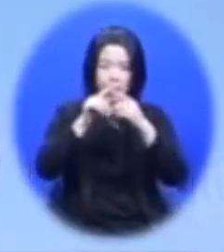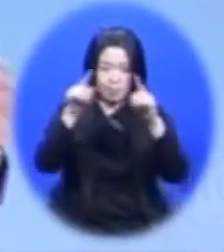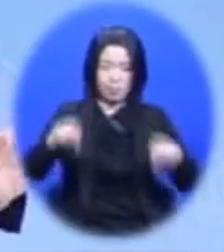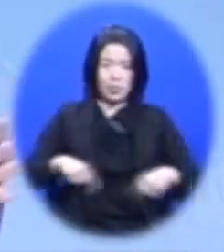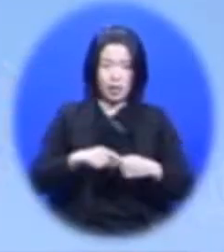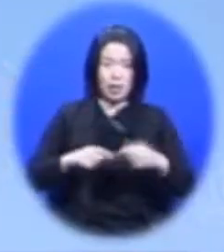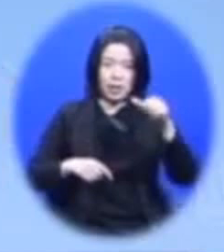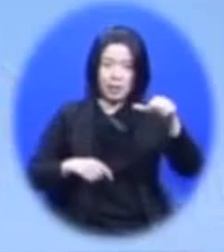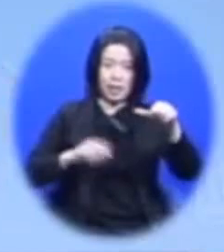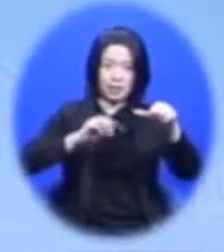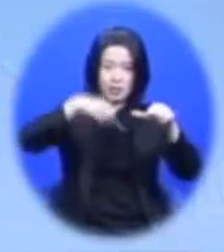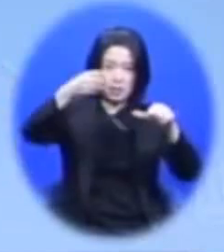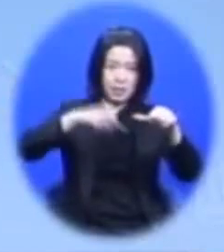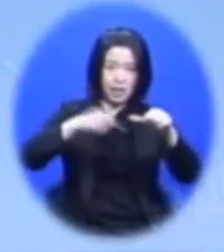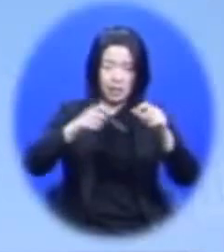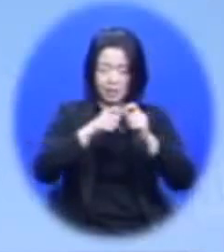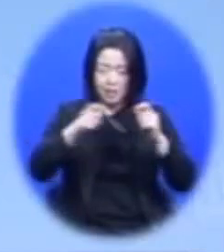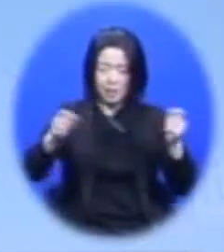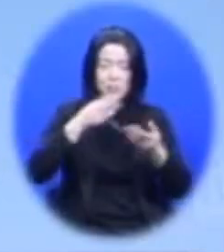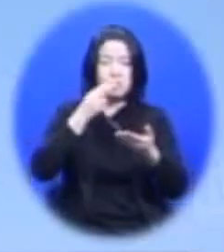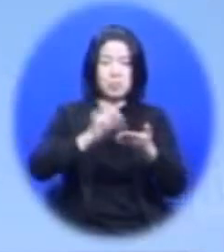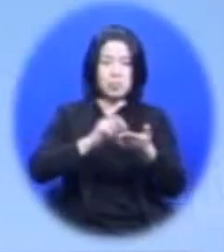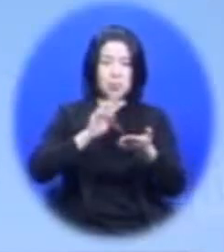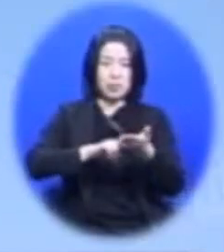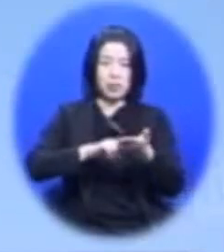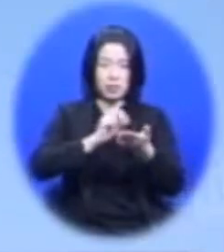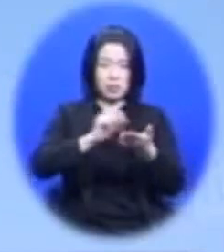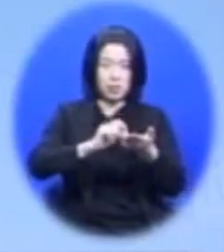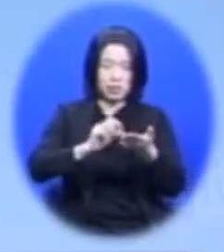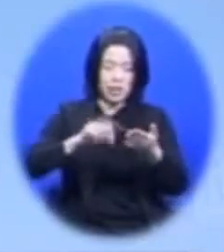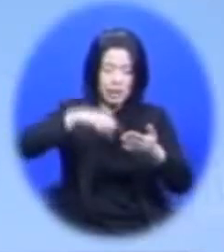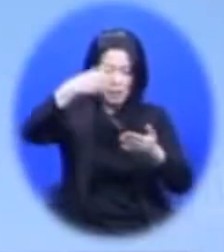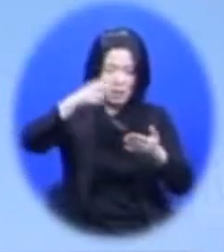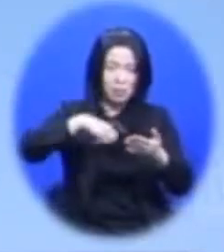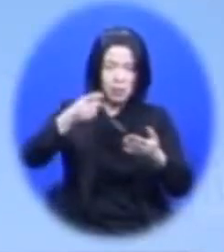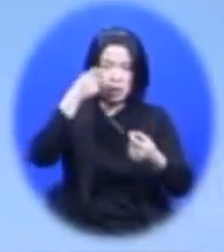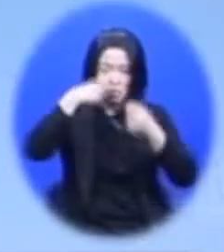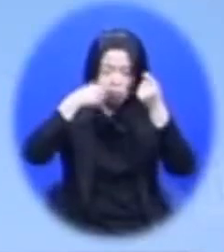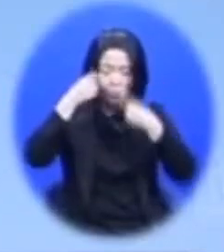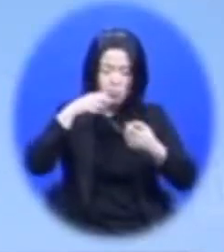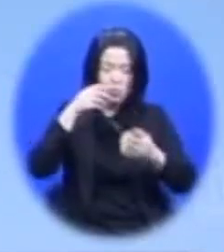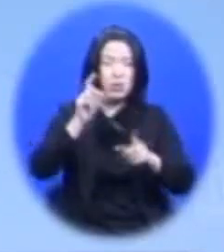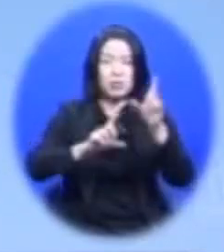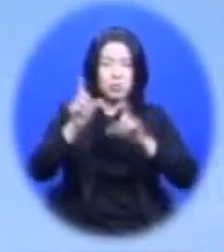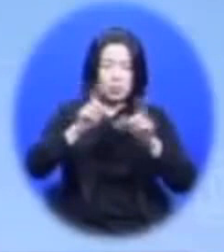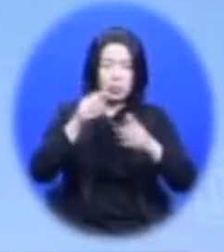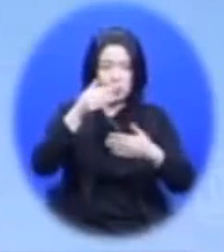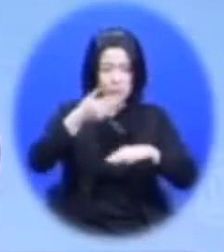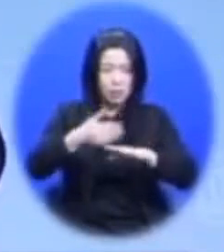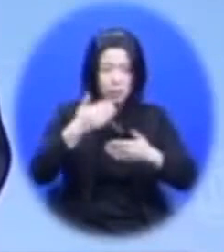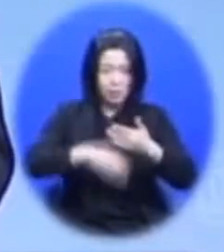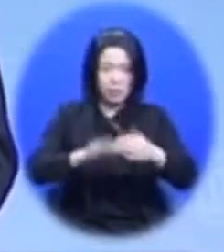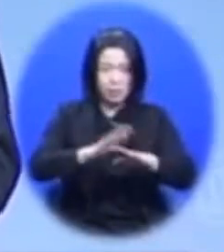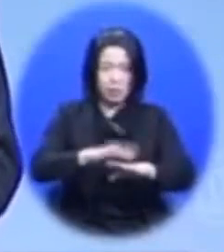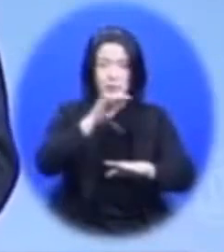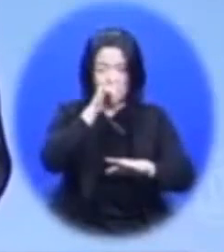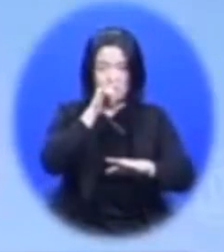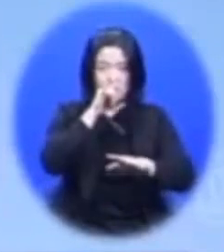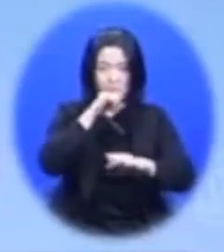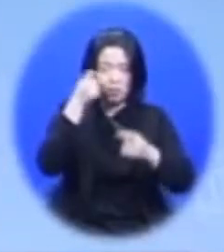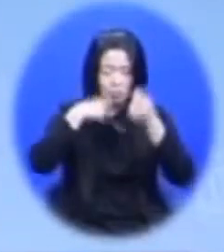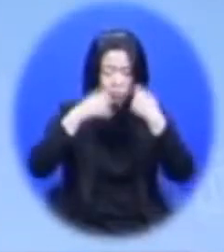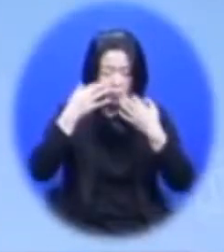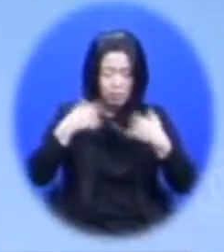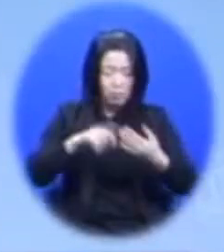장의 긴 편지였어요. 그 편지 장마다 눈물 자국이 범벅입니다. 눈물 흘리면서 쓴